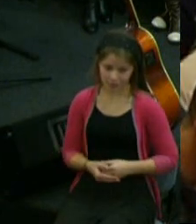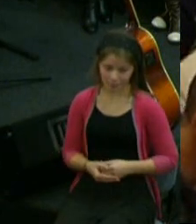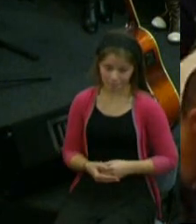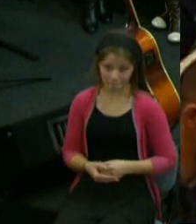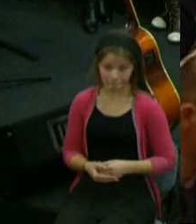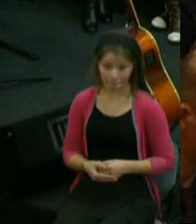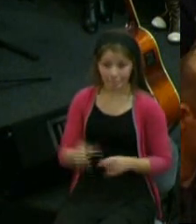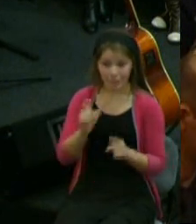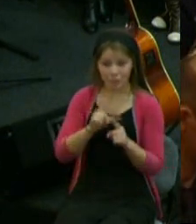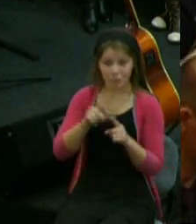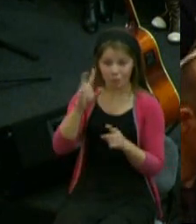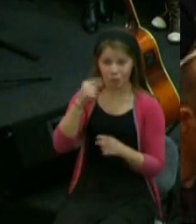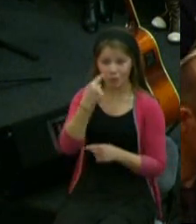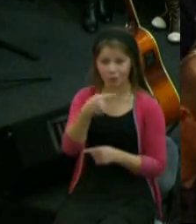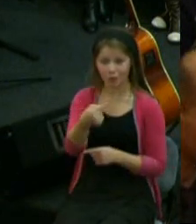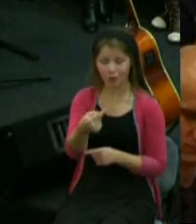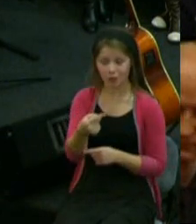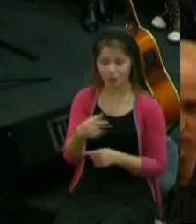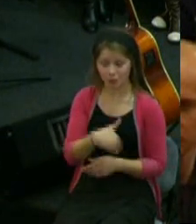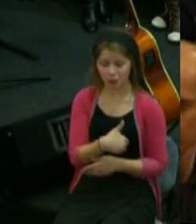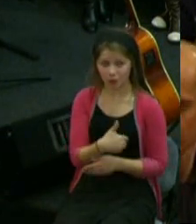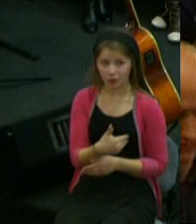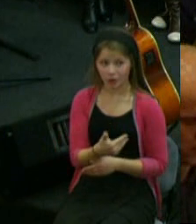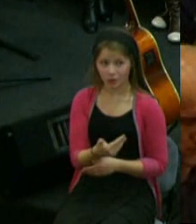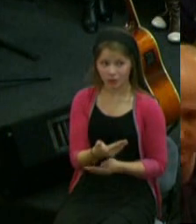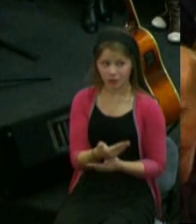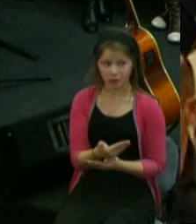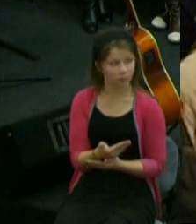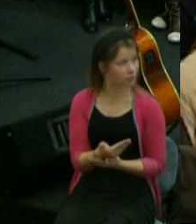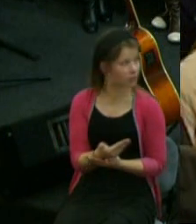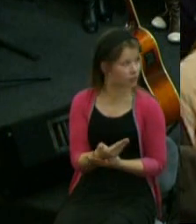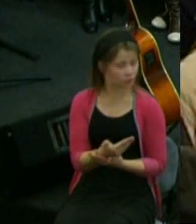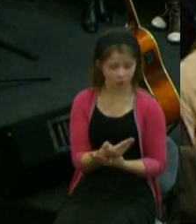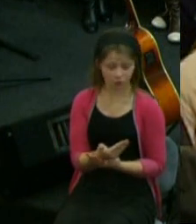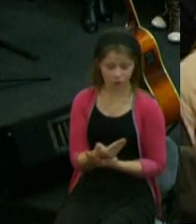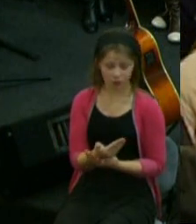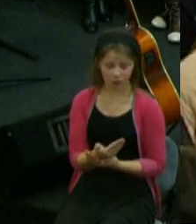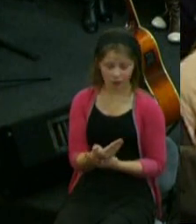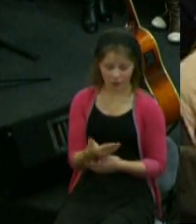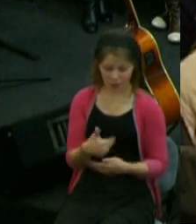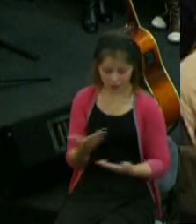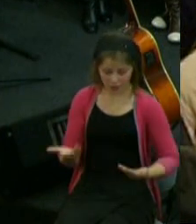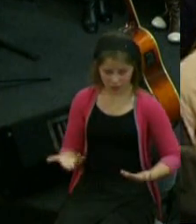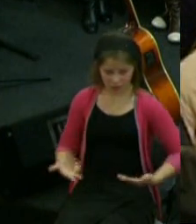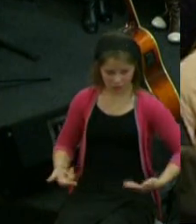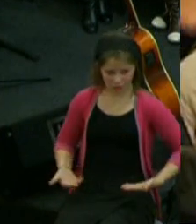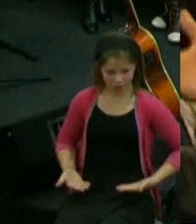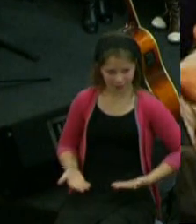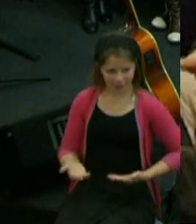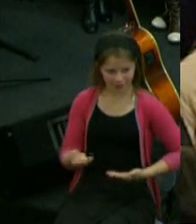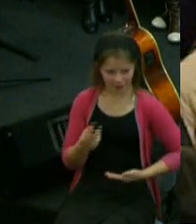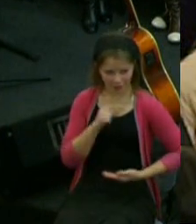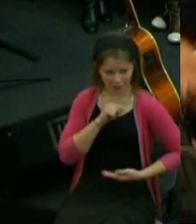бачити, брати і сестри. Слово Боже говорить за нашого Ісуса, воно показує, який характер нашого Христа. Я думаю,